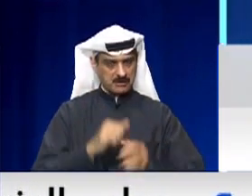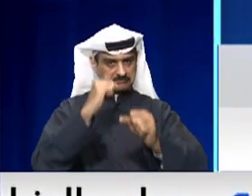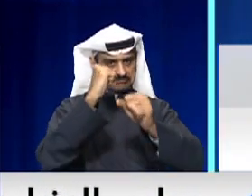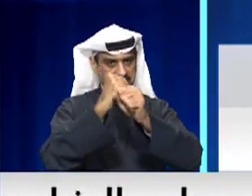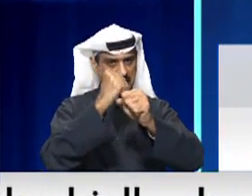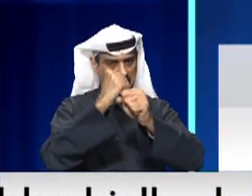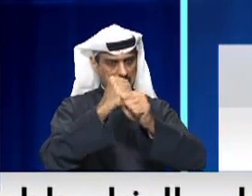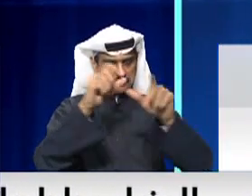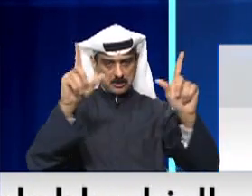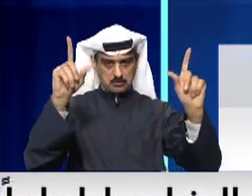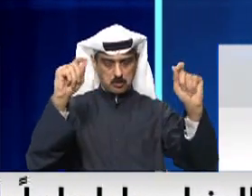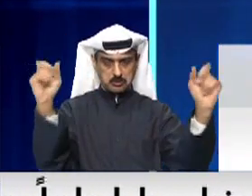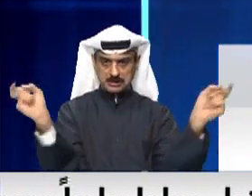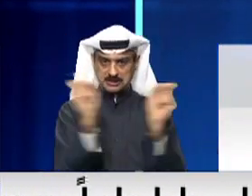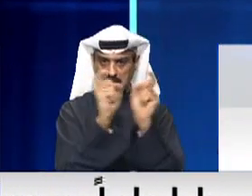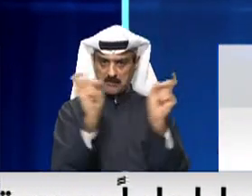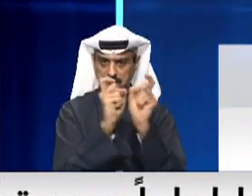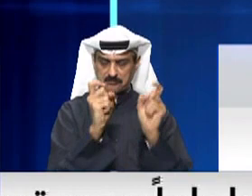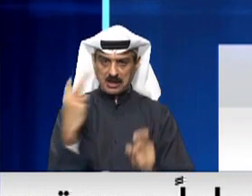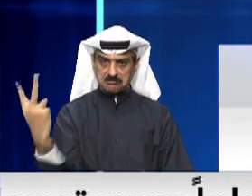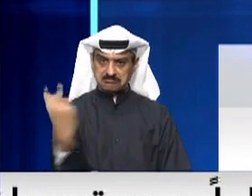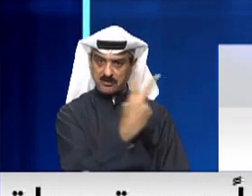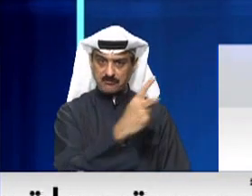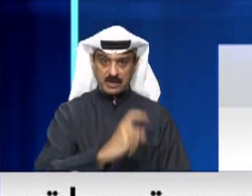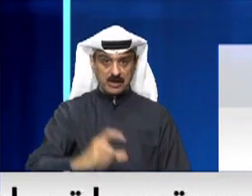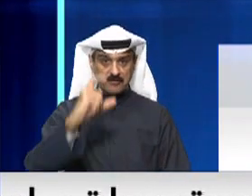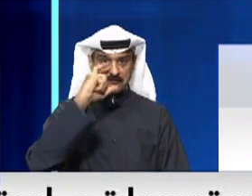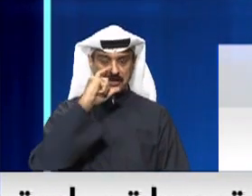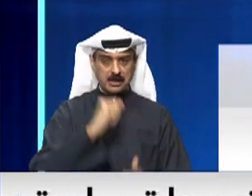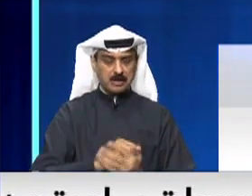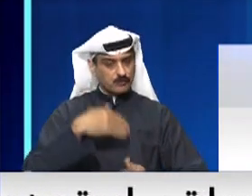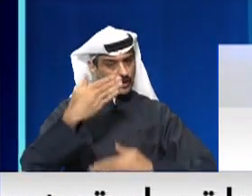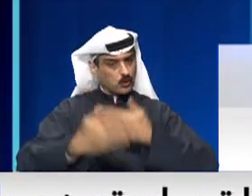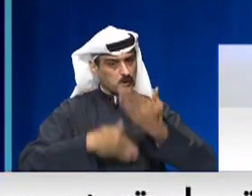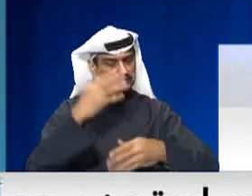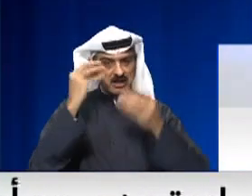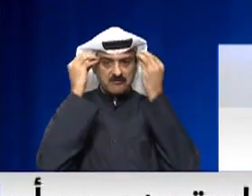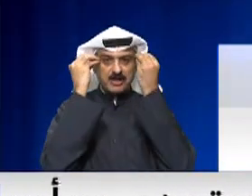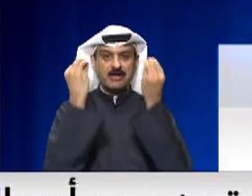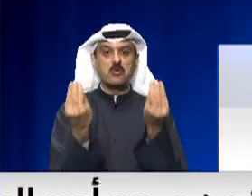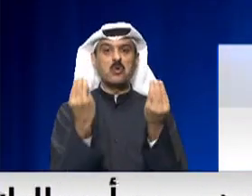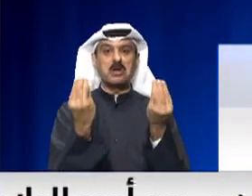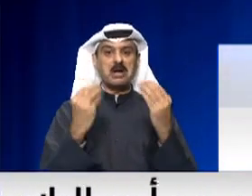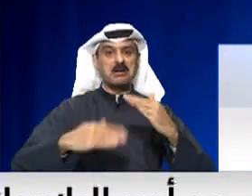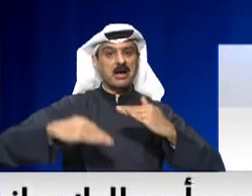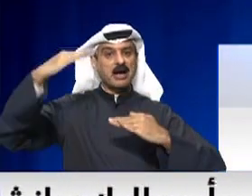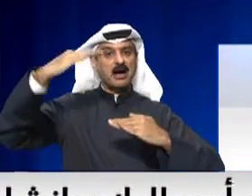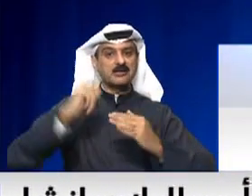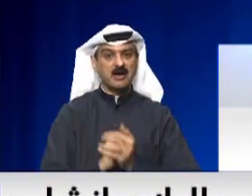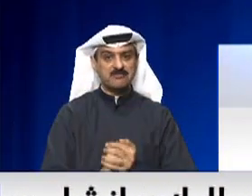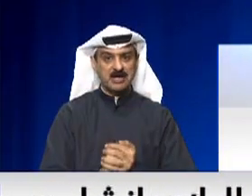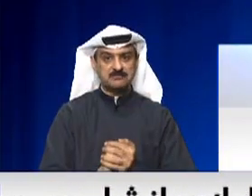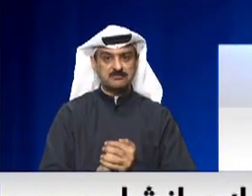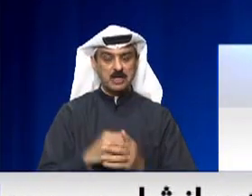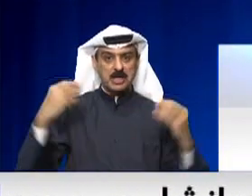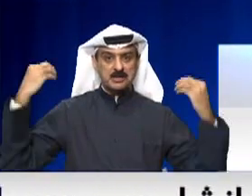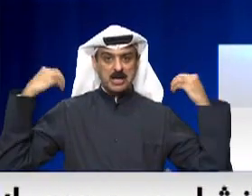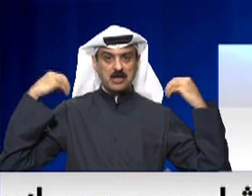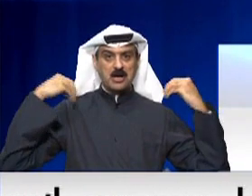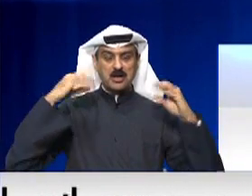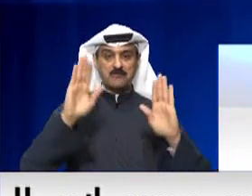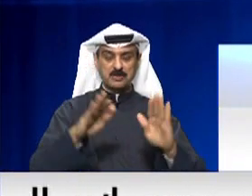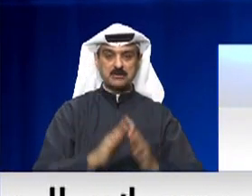المميز من قبل الفريقين وروح المنافسه الشريفه والاخلاق الرياضيه العاليه التي تحلى بها اللاعبون